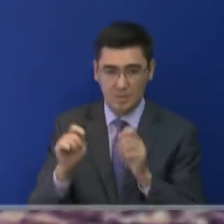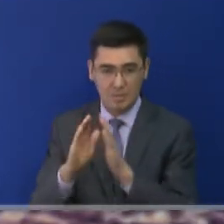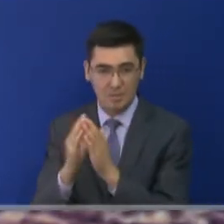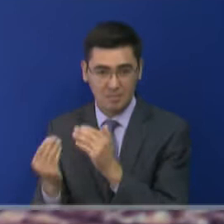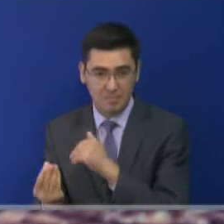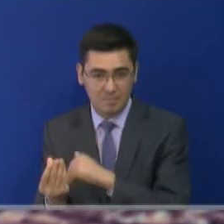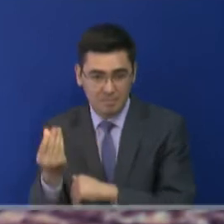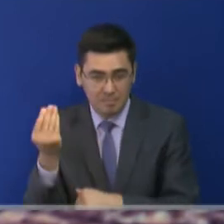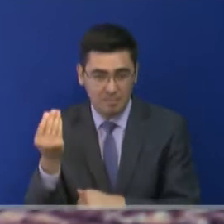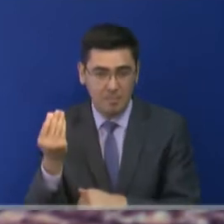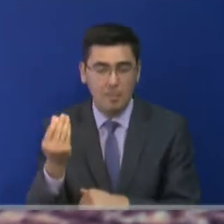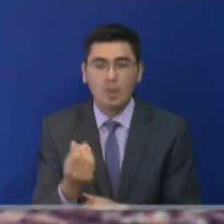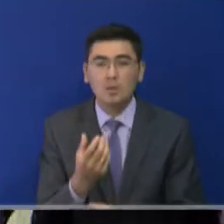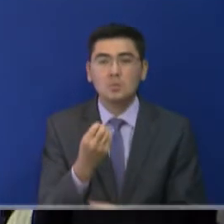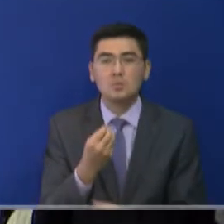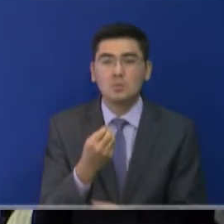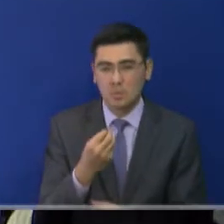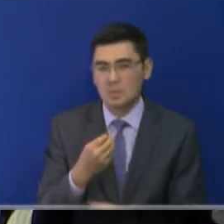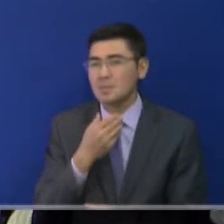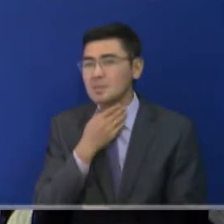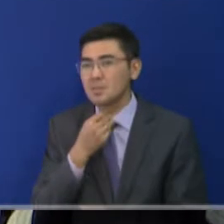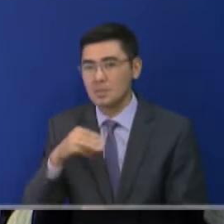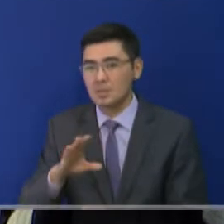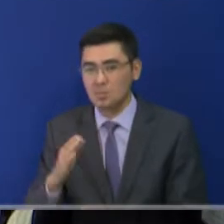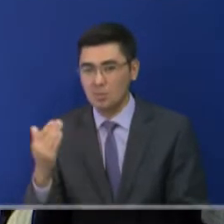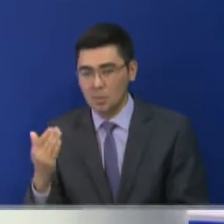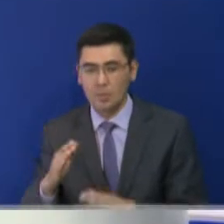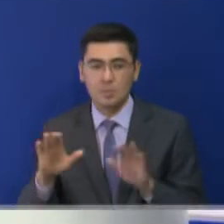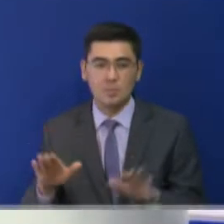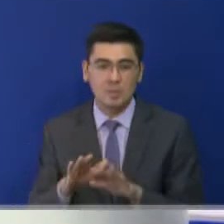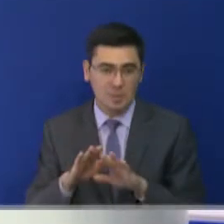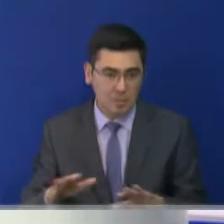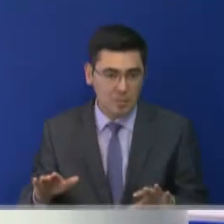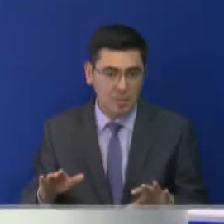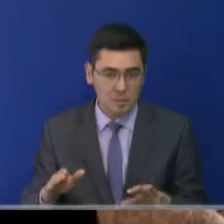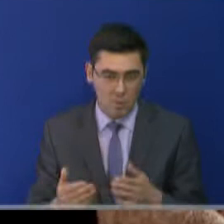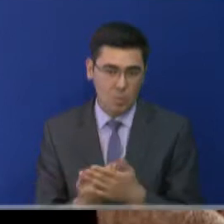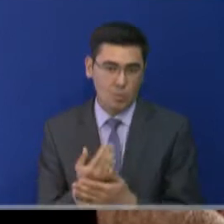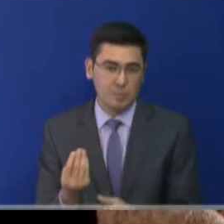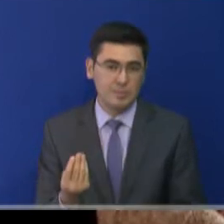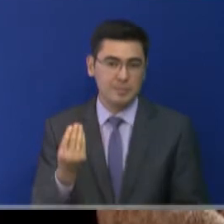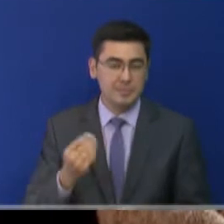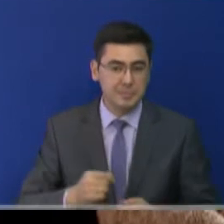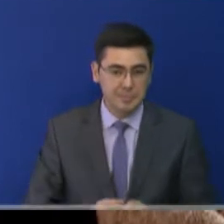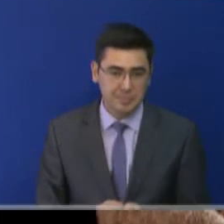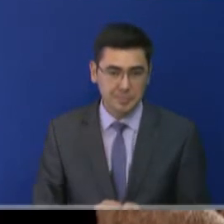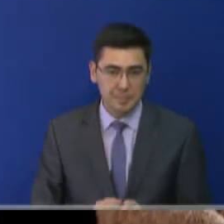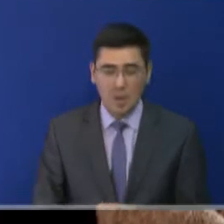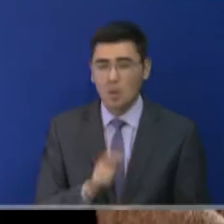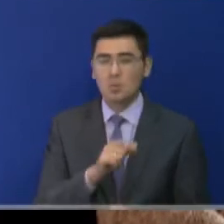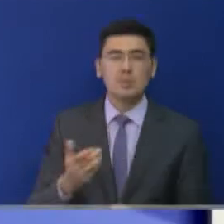айнасы» кітабымен телеарна әнұранының таныстырылымы өтті. Салтанатты шараға жергілікті телевизияның негізін қалаған